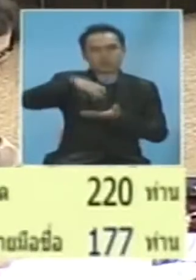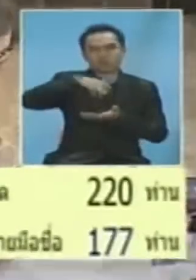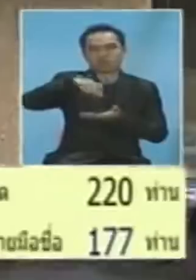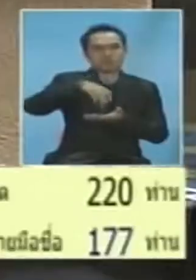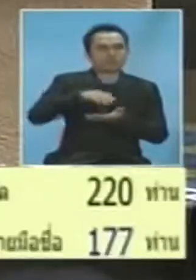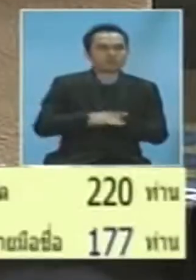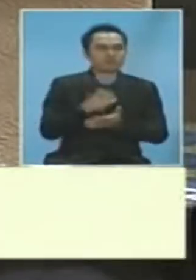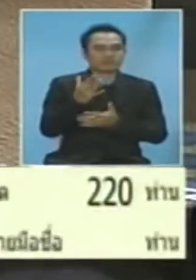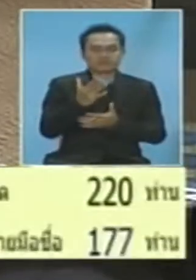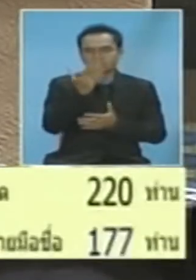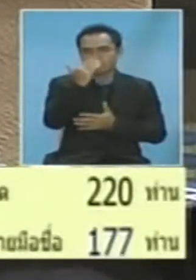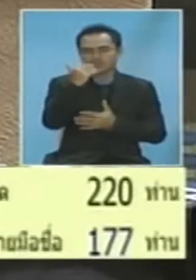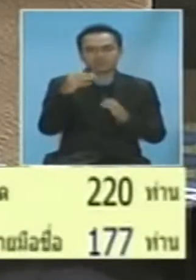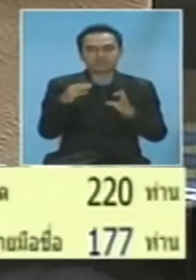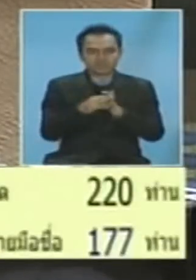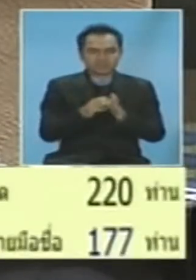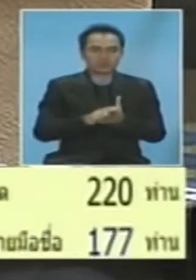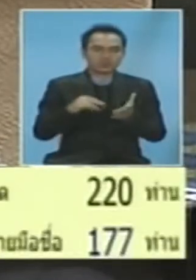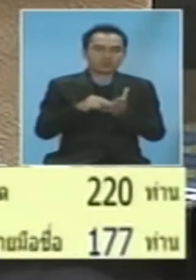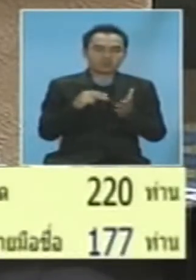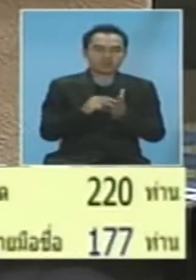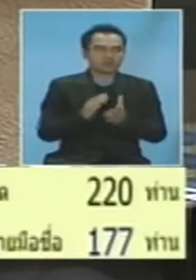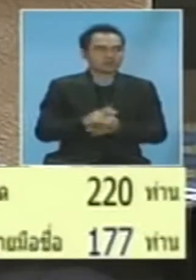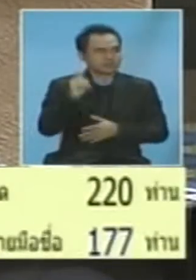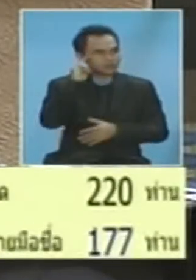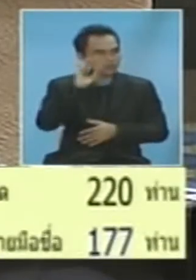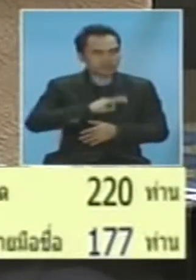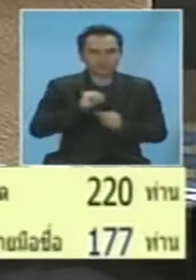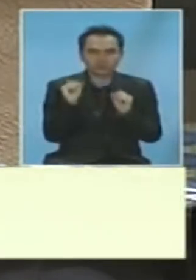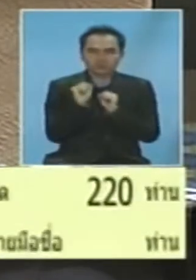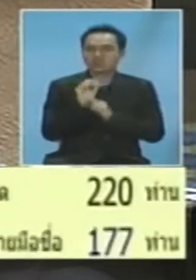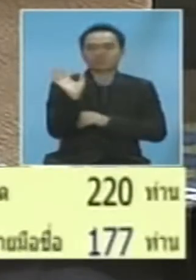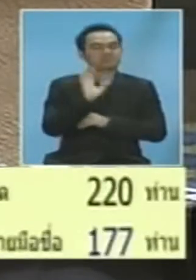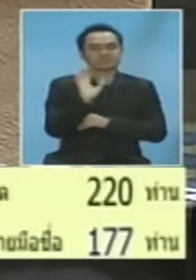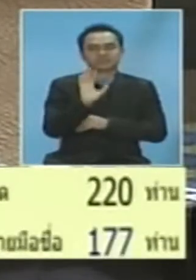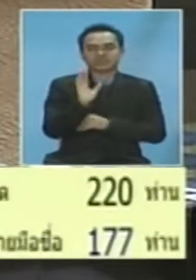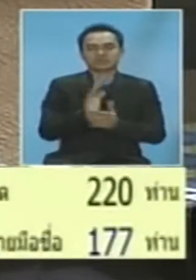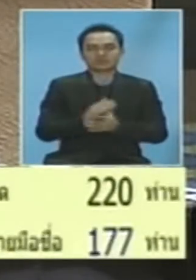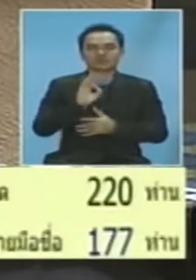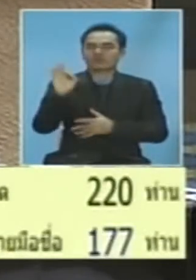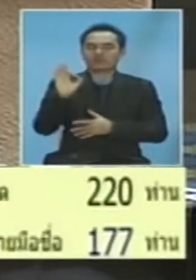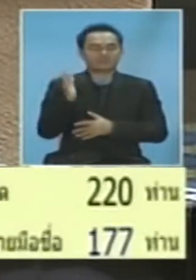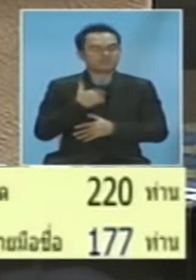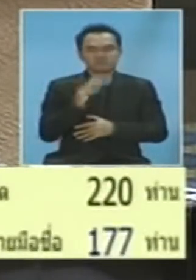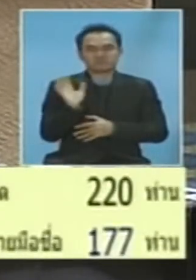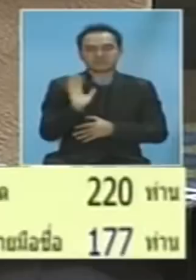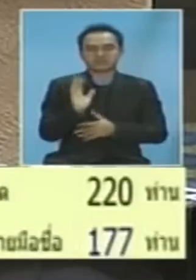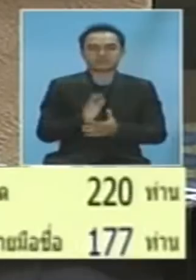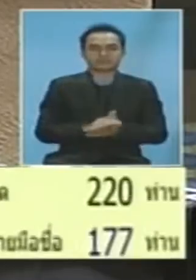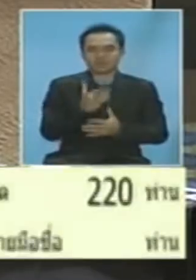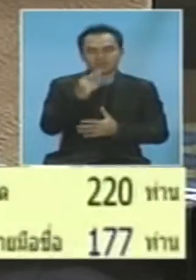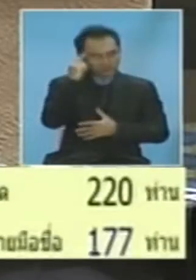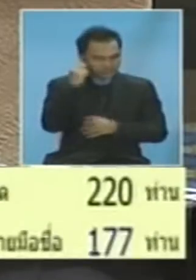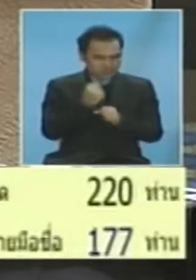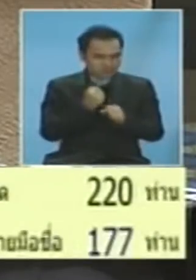โดยตรงนี้เนี่ยก็ไม่ได้หมายความว่ากับผมได้เกรงกลัวต่อการถูกฟ้องร้องคดีแต่อย่างใดเพราะกับผม